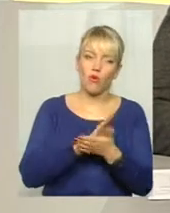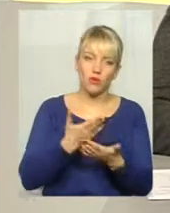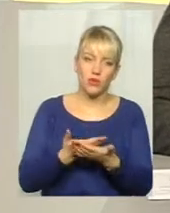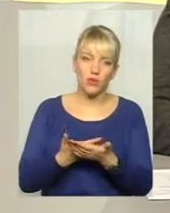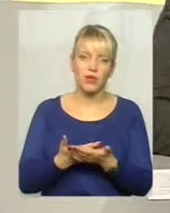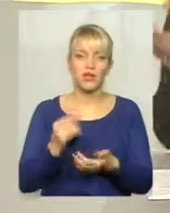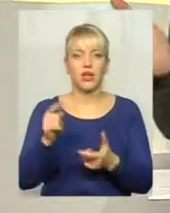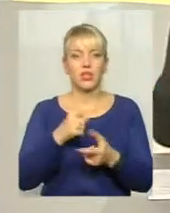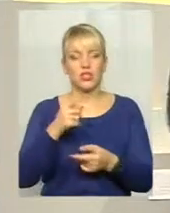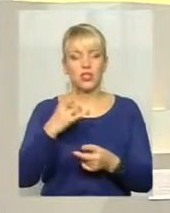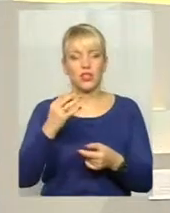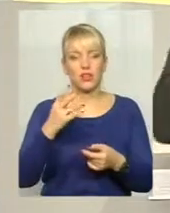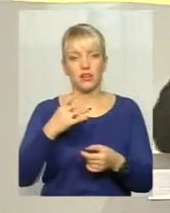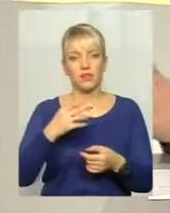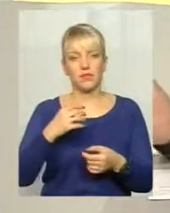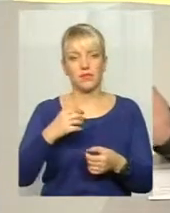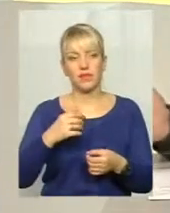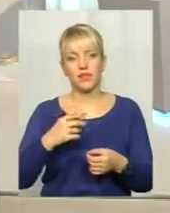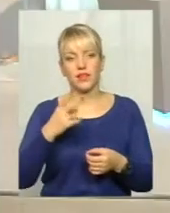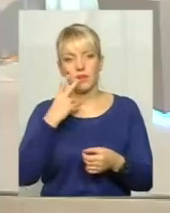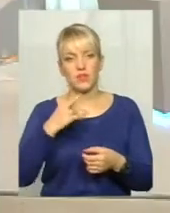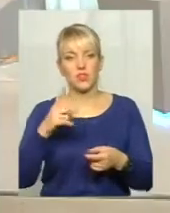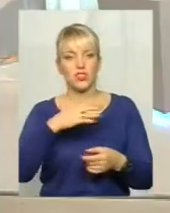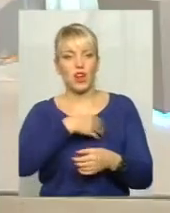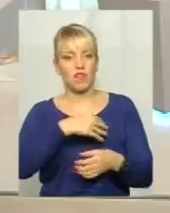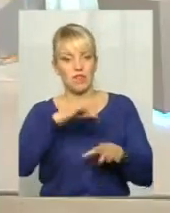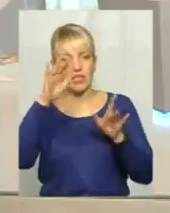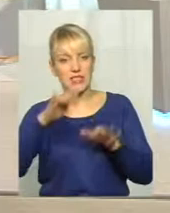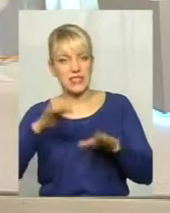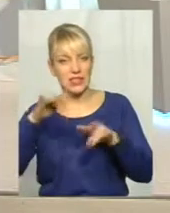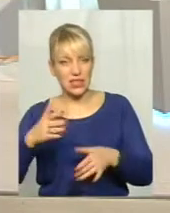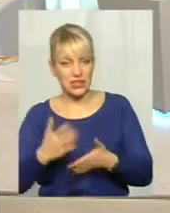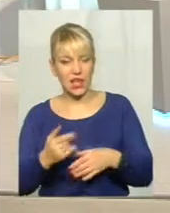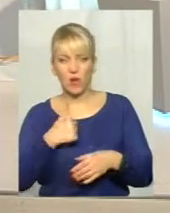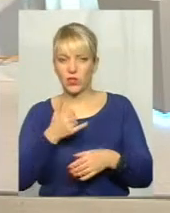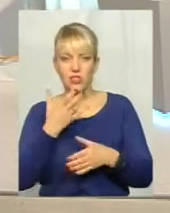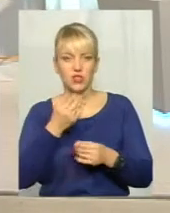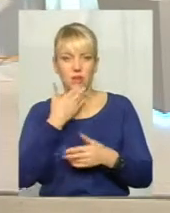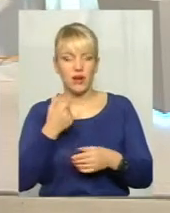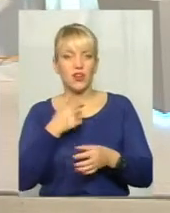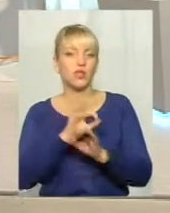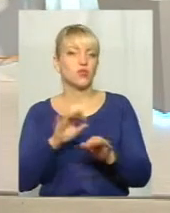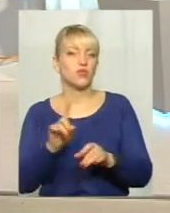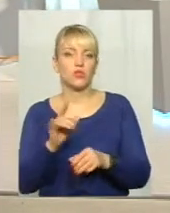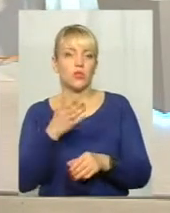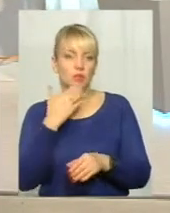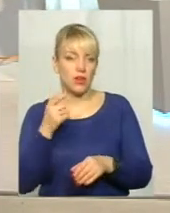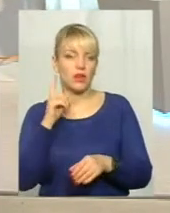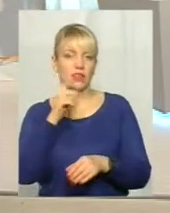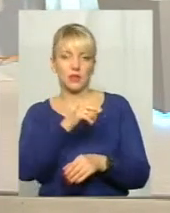чи там, ну, на Львівщині, можливо, самі бачили, випав сніг, нас якось так немає. Ось, і може це і чудово, що немає, бо там їх